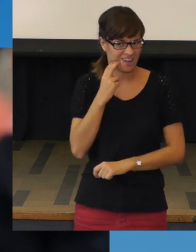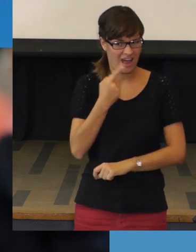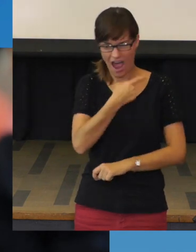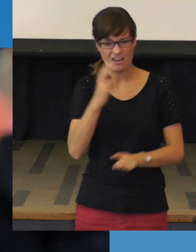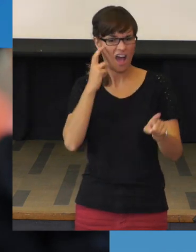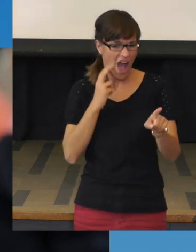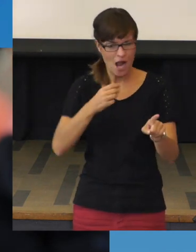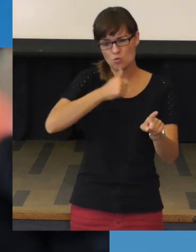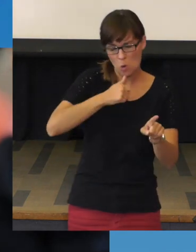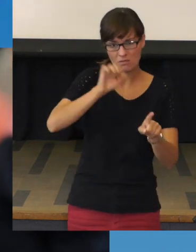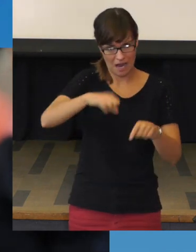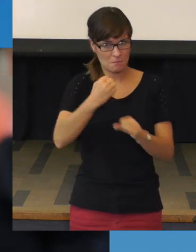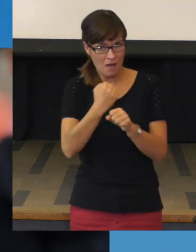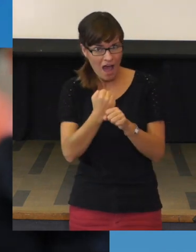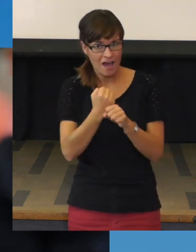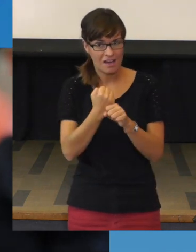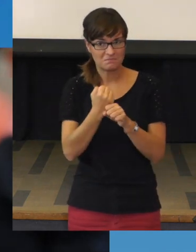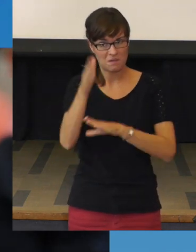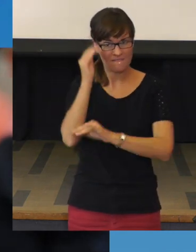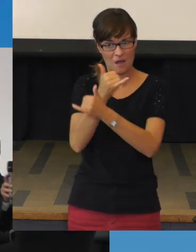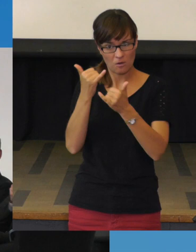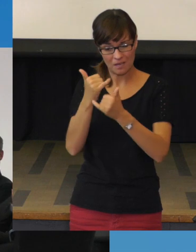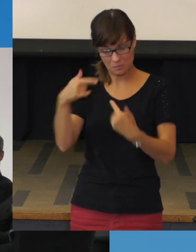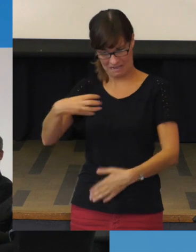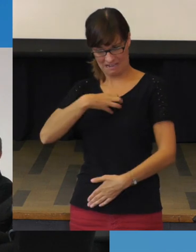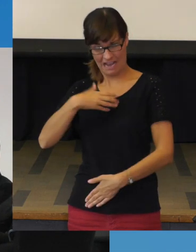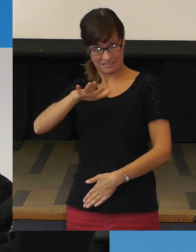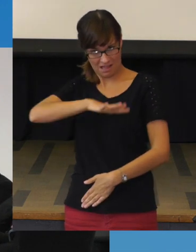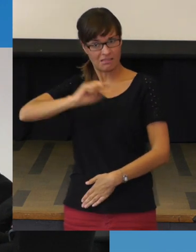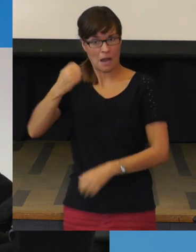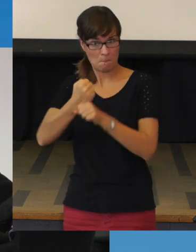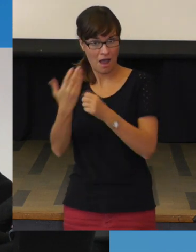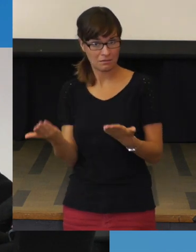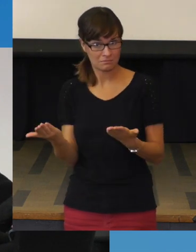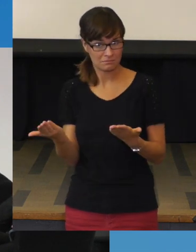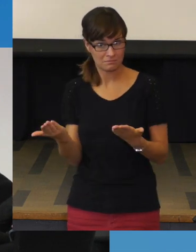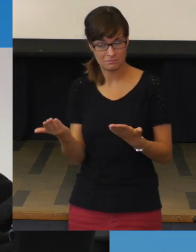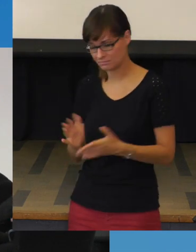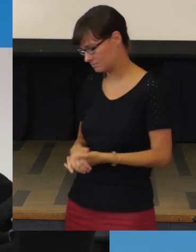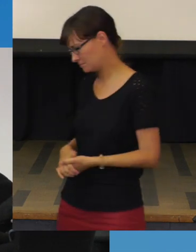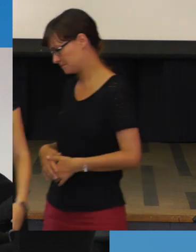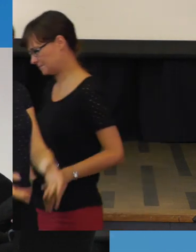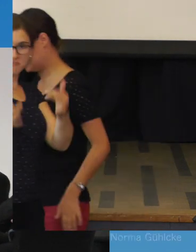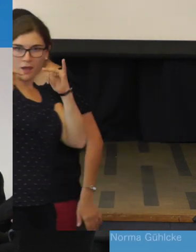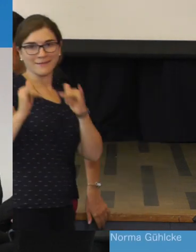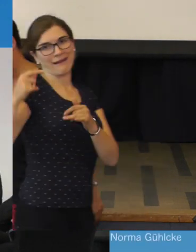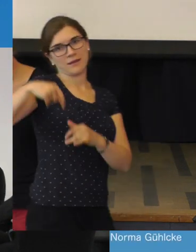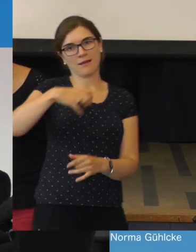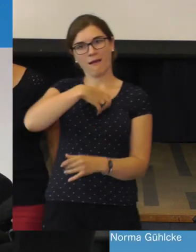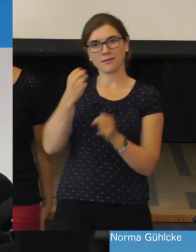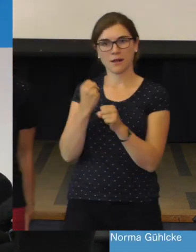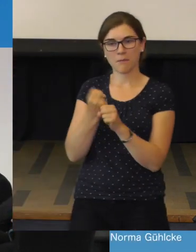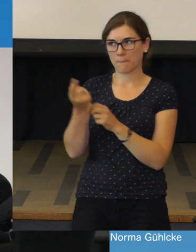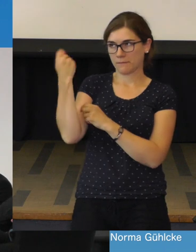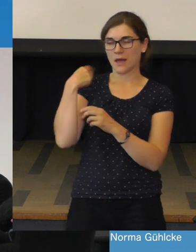Und wird das auch hier in Kassel durchgeführt? Also fangen wir hintenrum an. Ja, wir machen das in Kassel seit